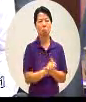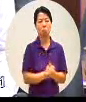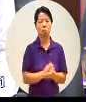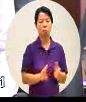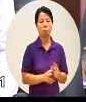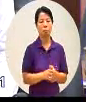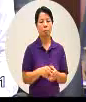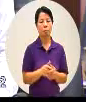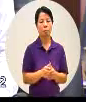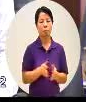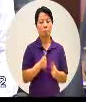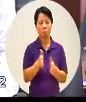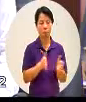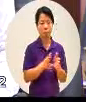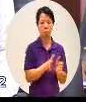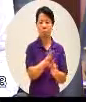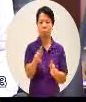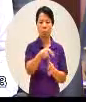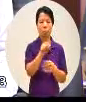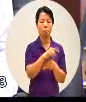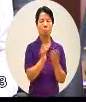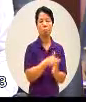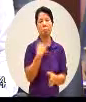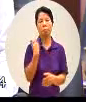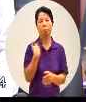得动开不动，开到哪里去不知道。